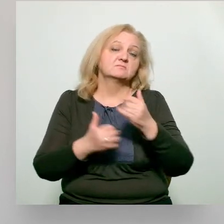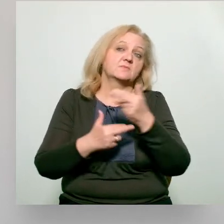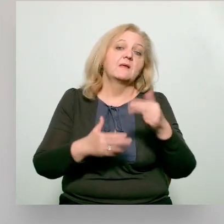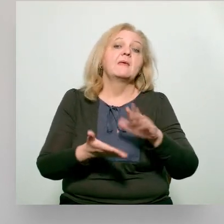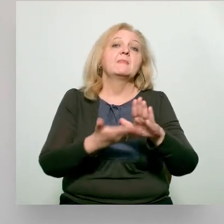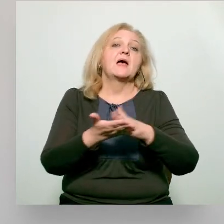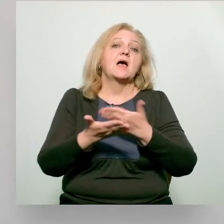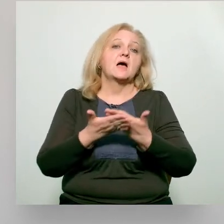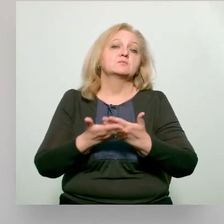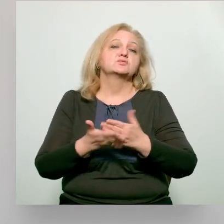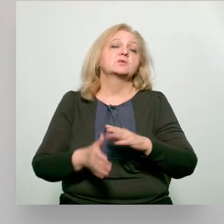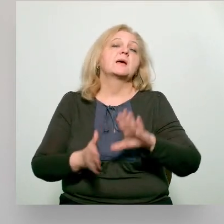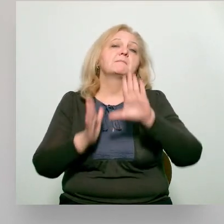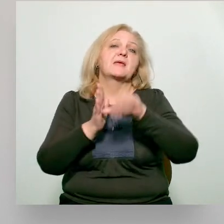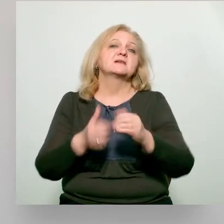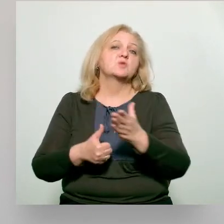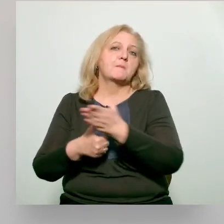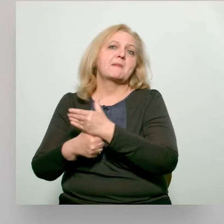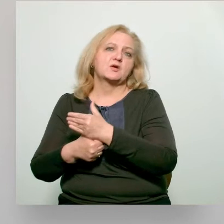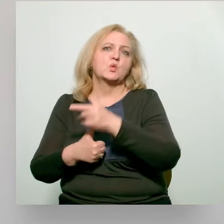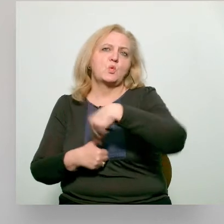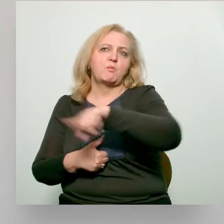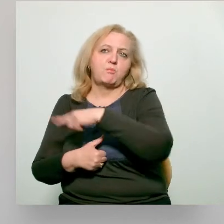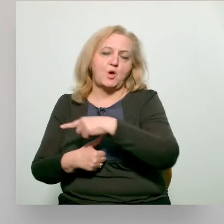obrona Mariupola będzie